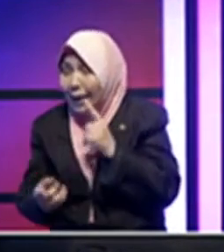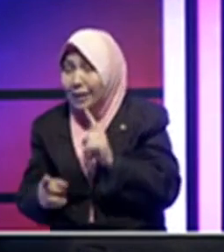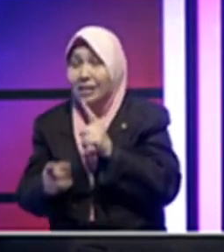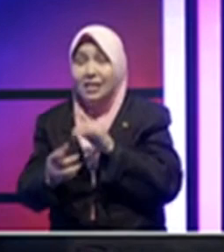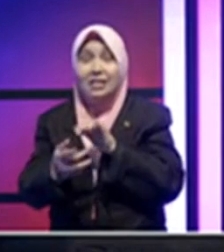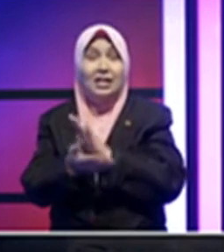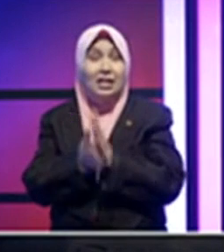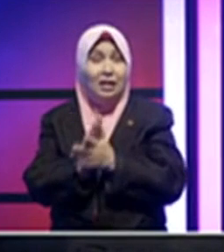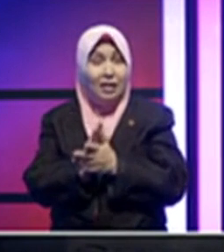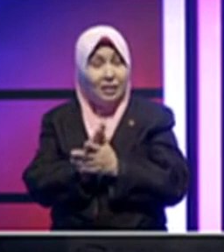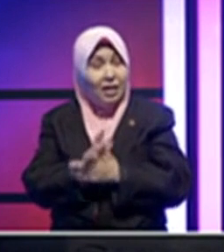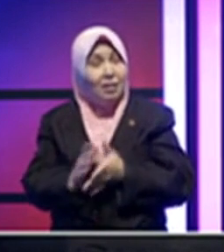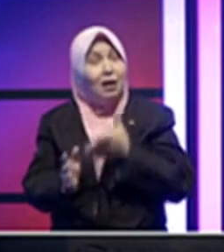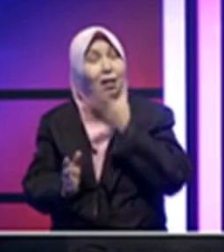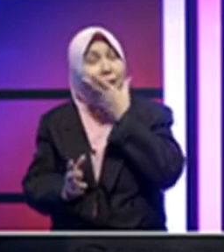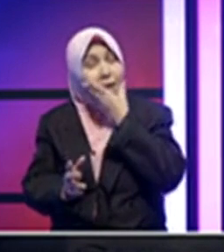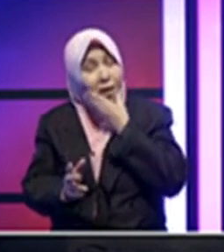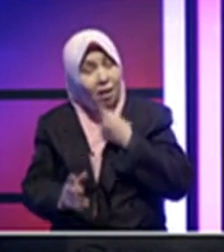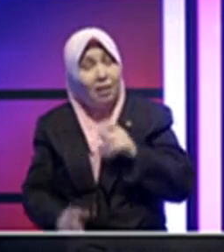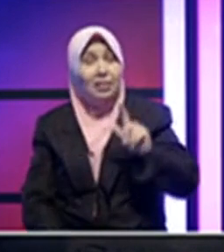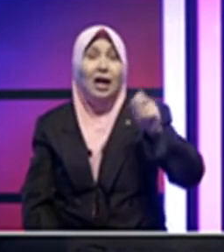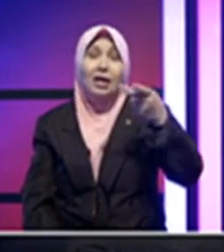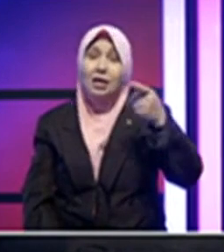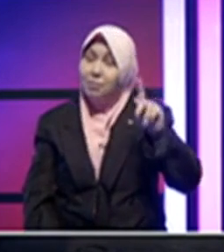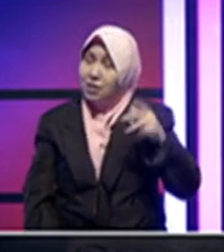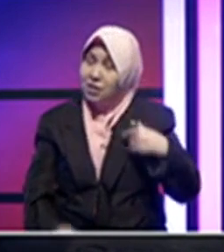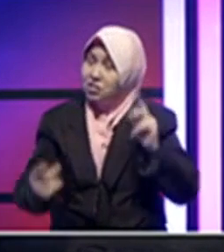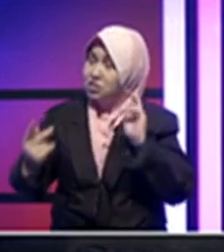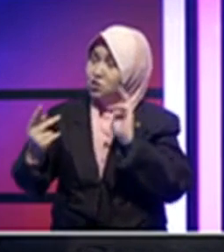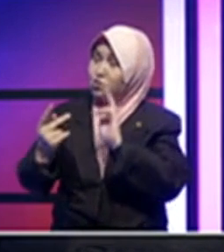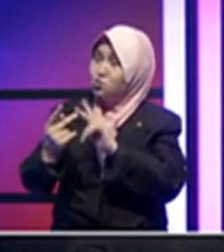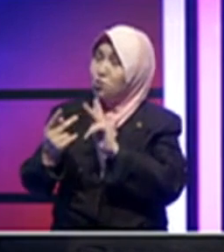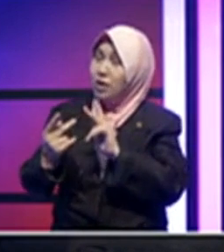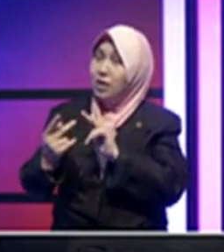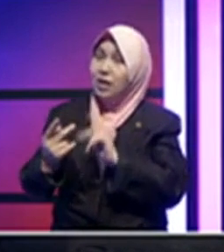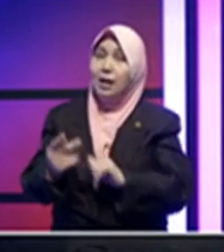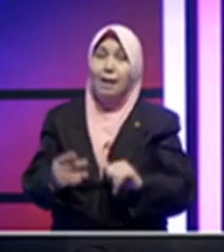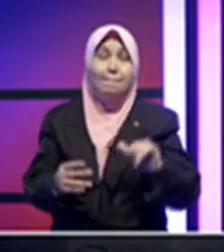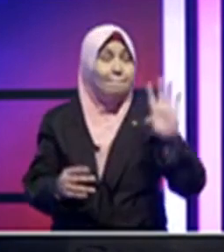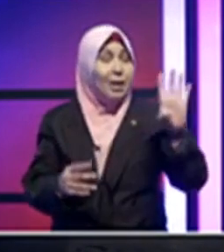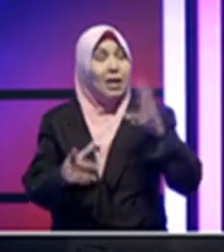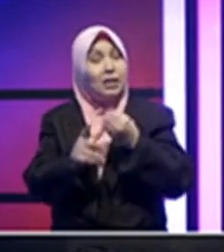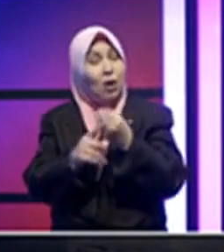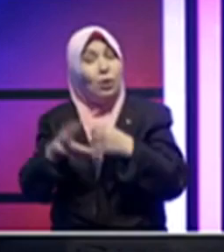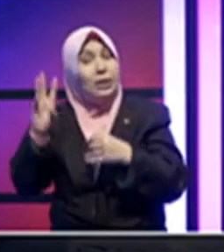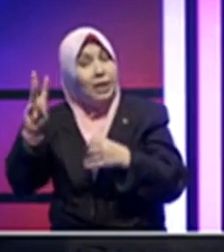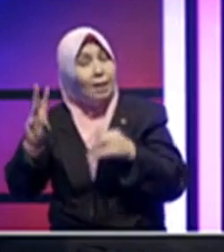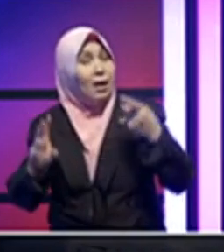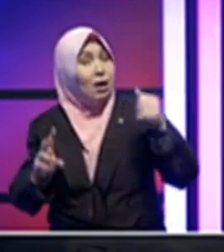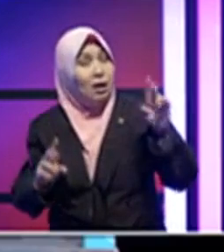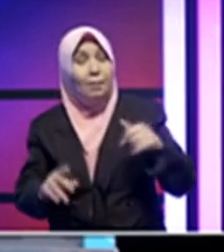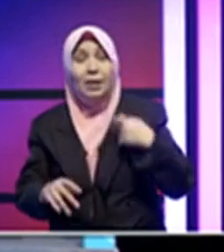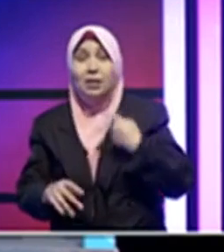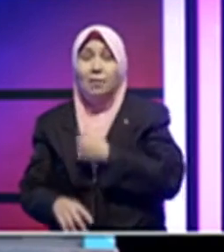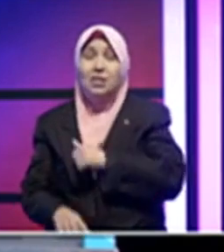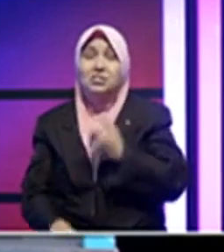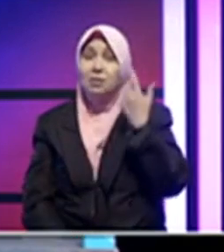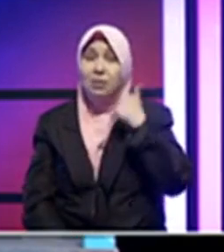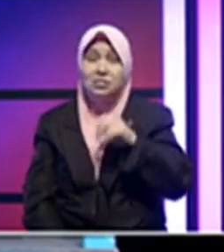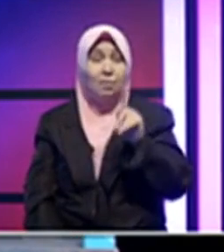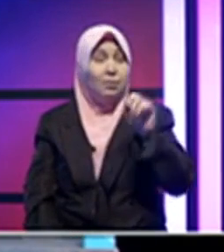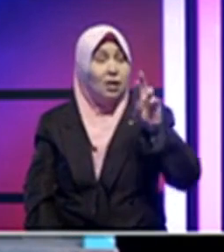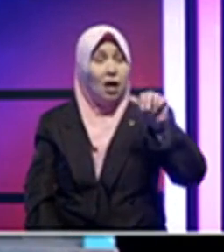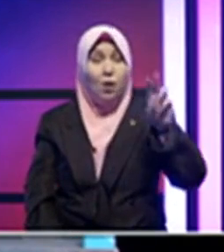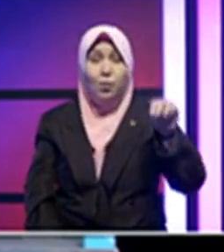baca tempo lambat, contoh tahqiq, mak dia pun kita sesuaikan. Kita baca 4 atau 6 harakat contohnya, yeah. Kalau kita baca hadar macam tarawih, Imam